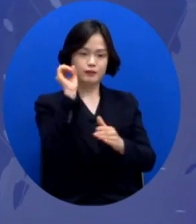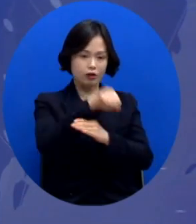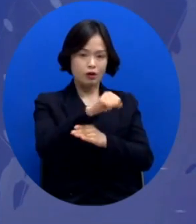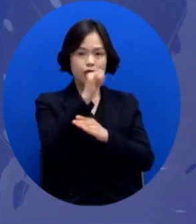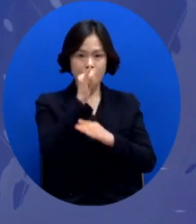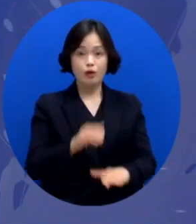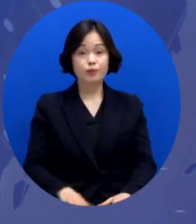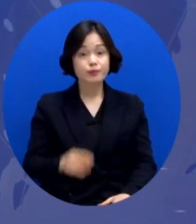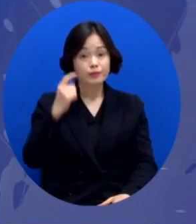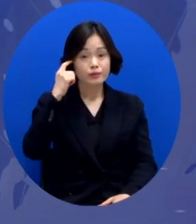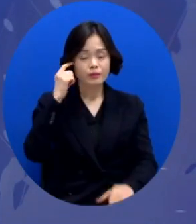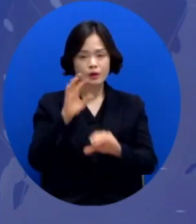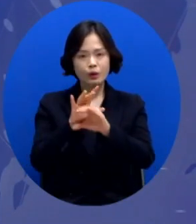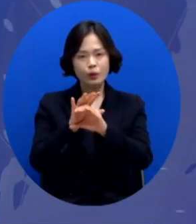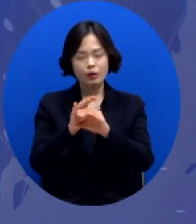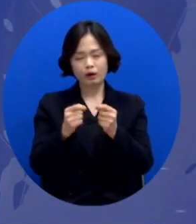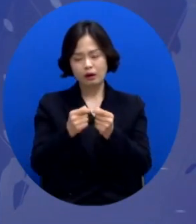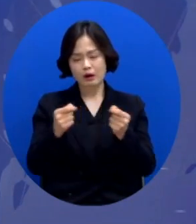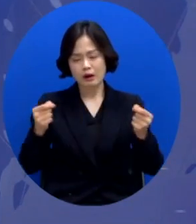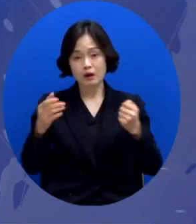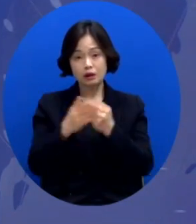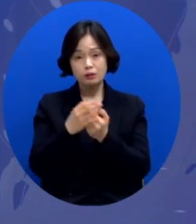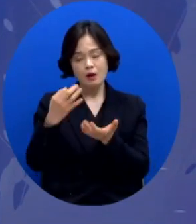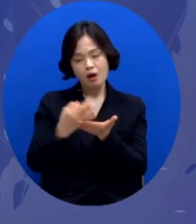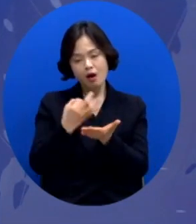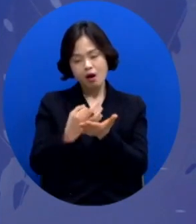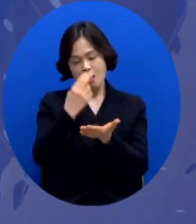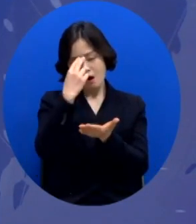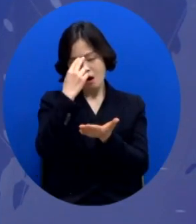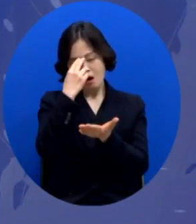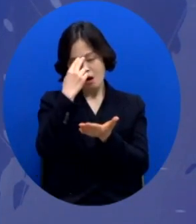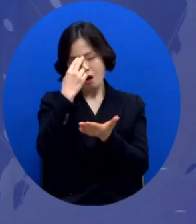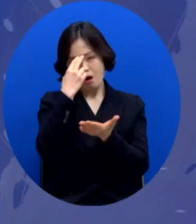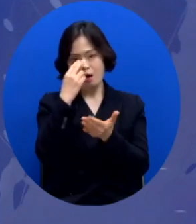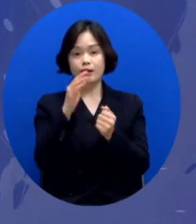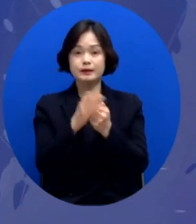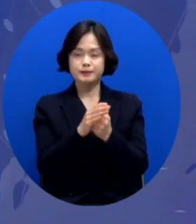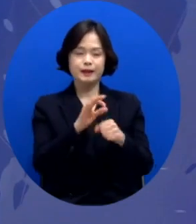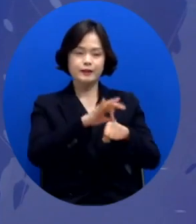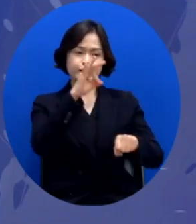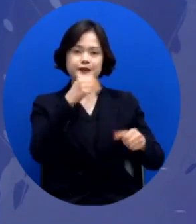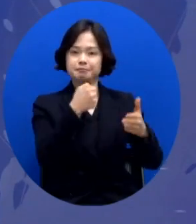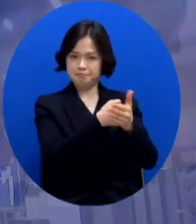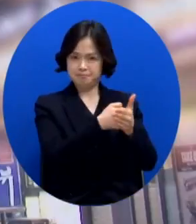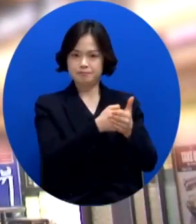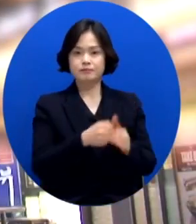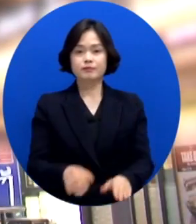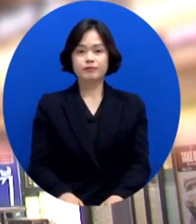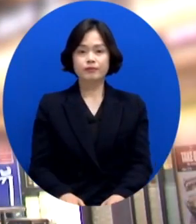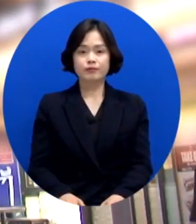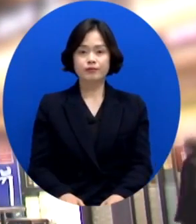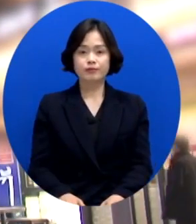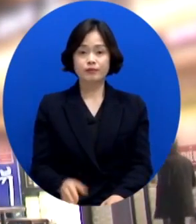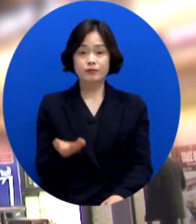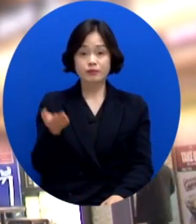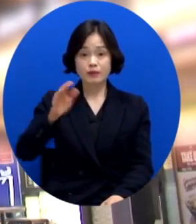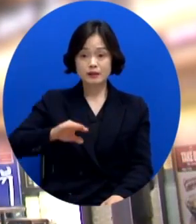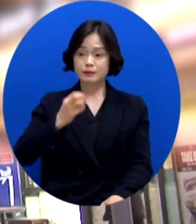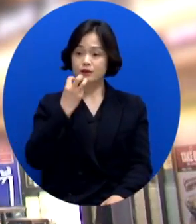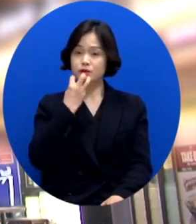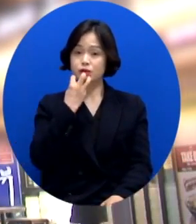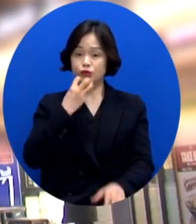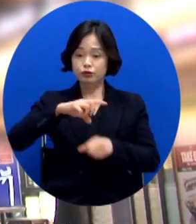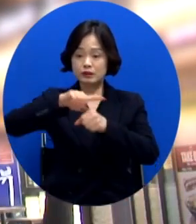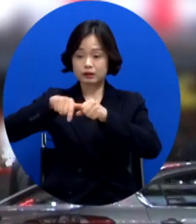따른 소상공인의 피해가 만만치 않았던 배경이 깔려 있습니다. 하지만 최근 확진자의 70% 이상이 몰려있는